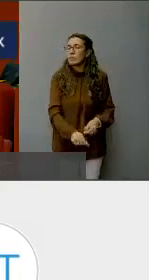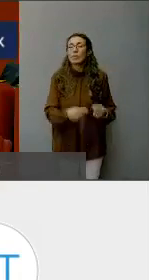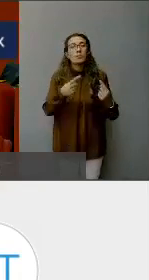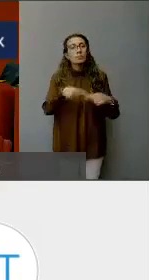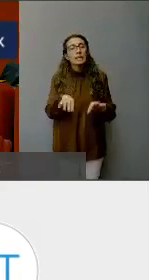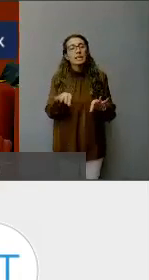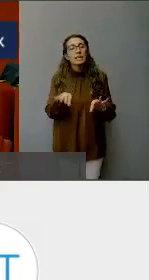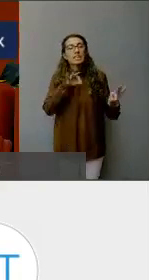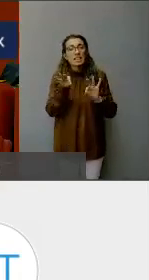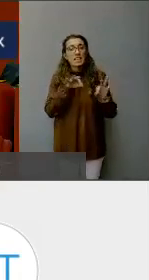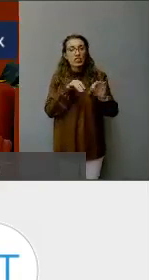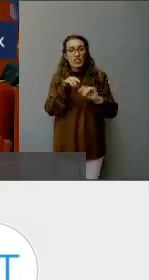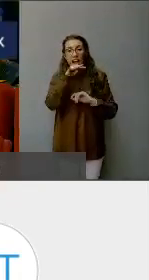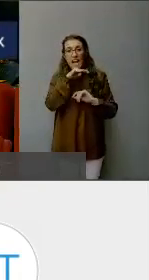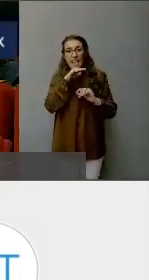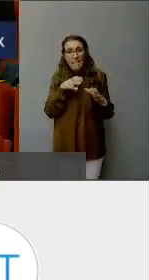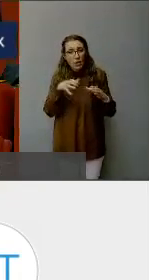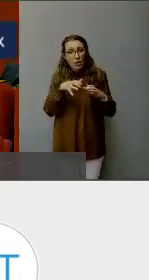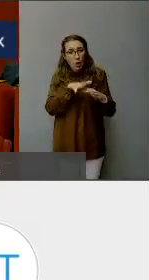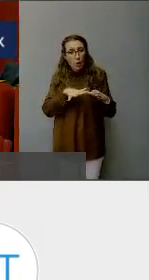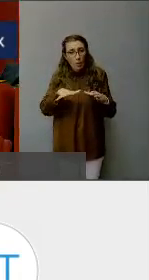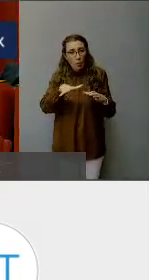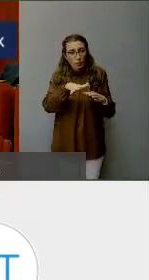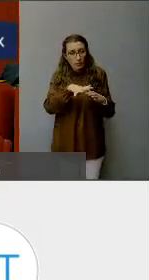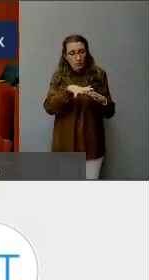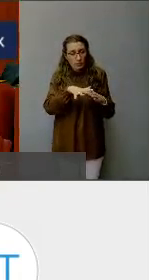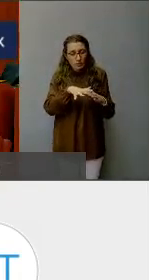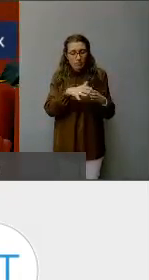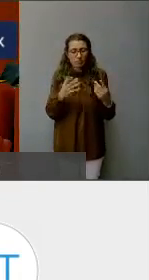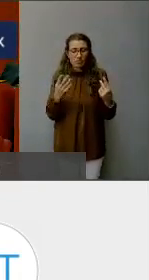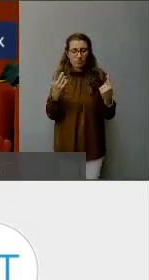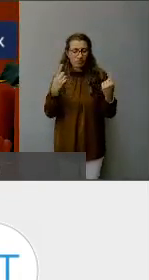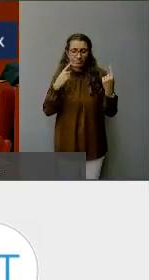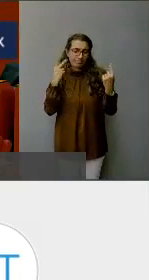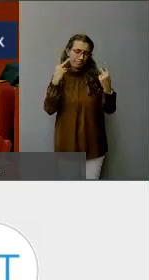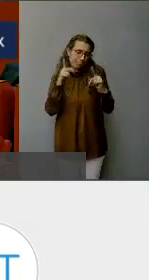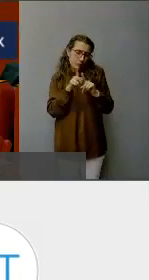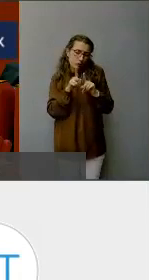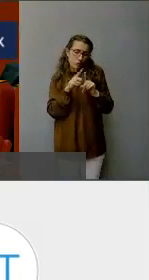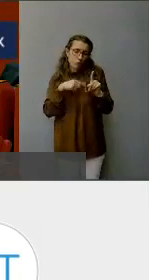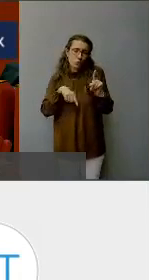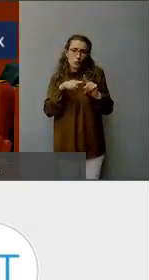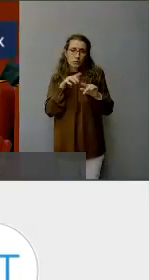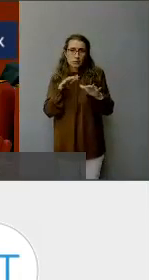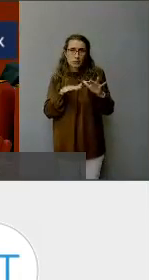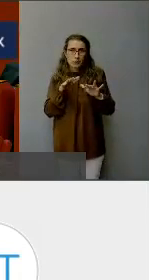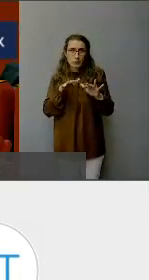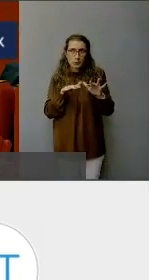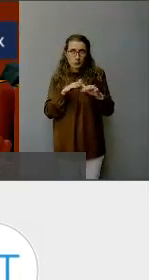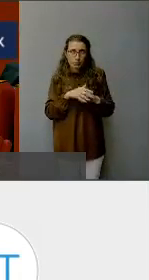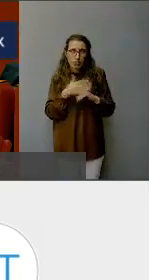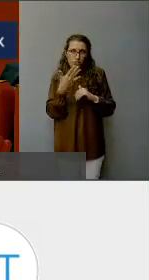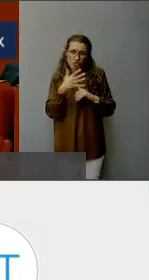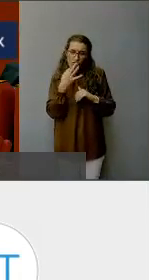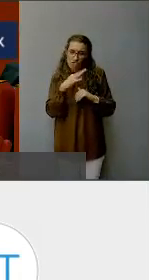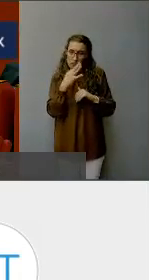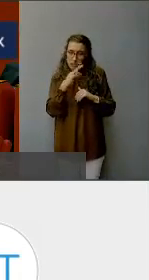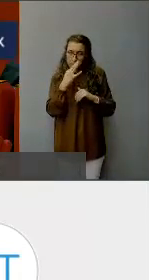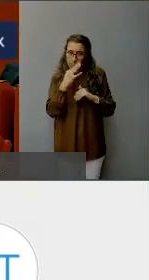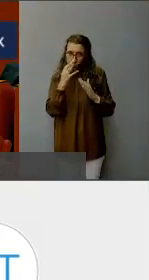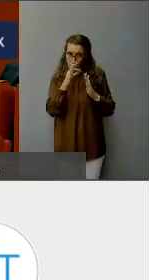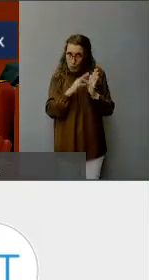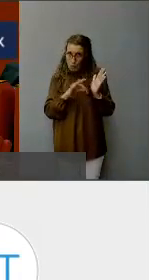questo naturalmente parte dalle perplessità che abbiamo in ordine del giorno espresso e